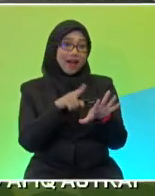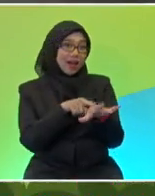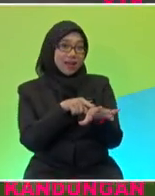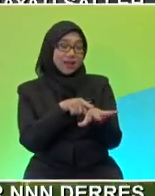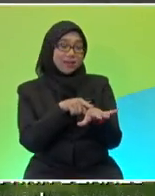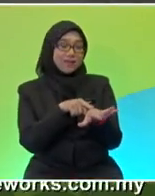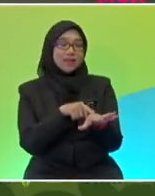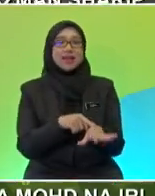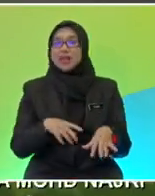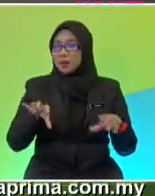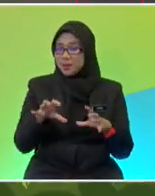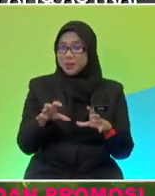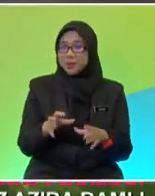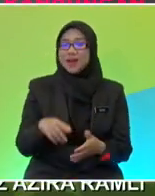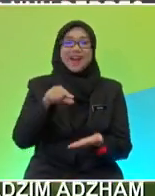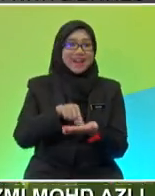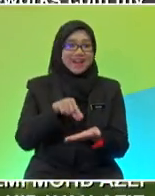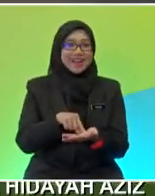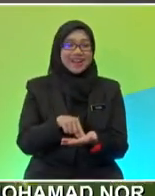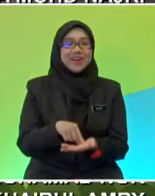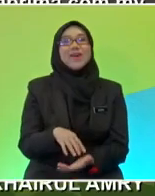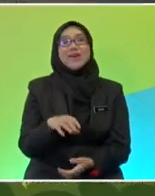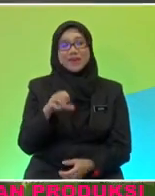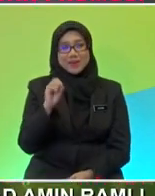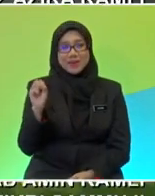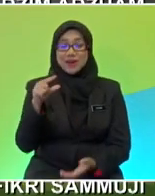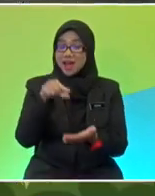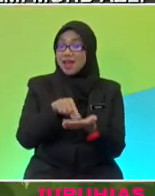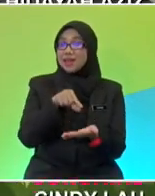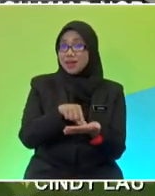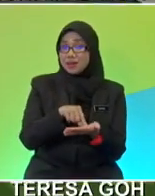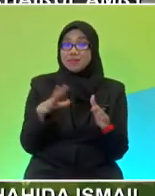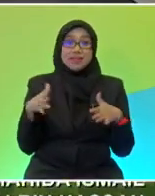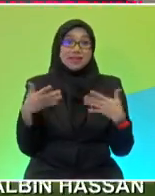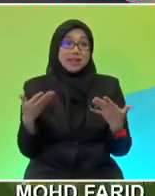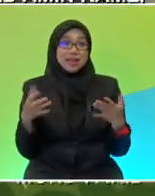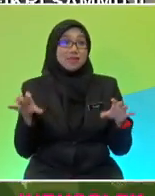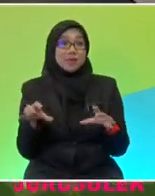ayam oh ayam macam mana